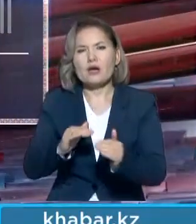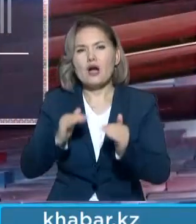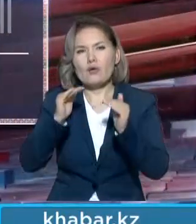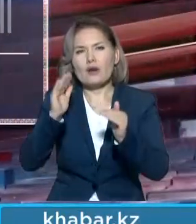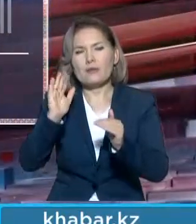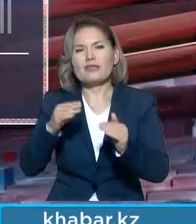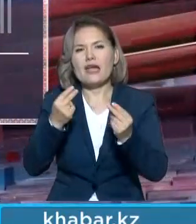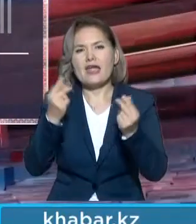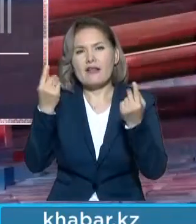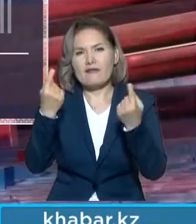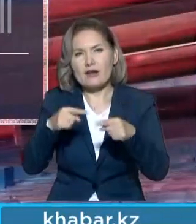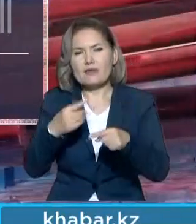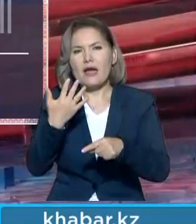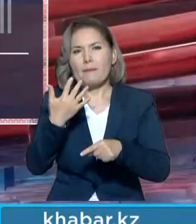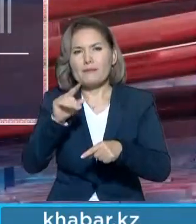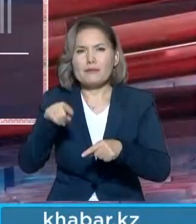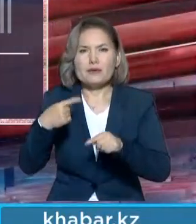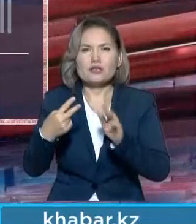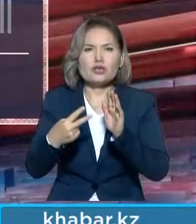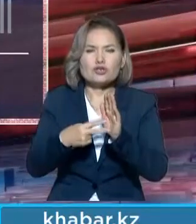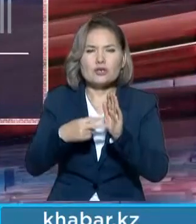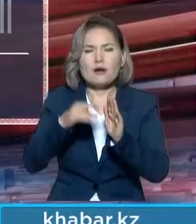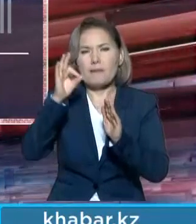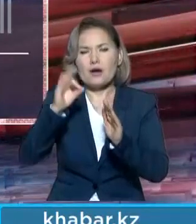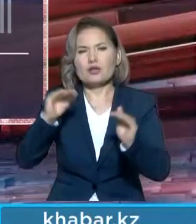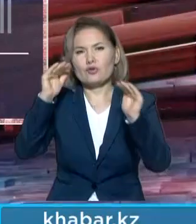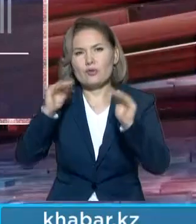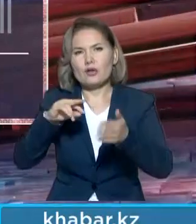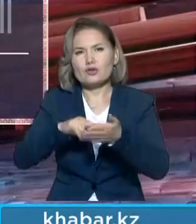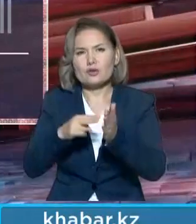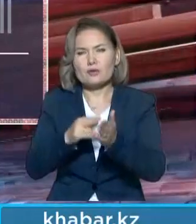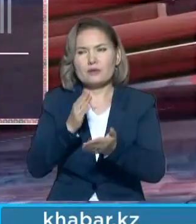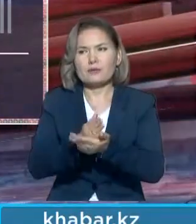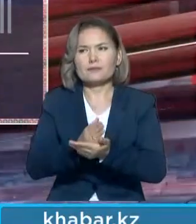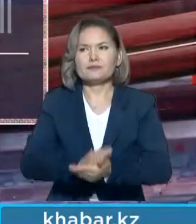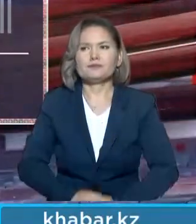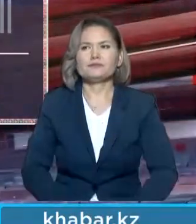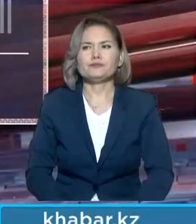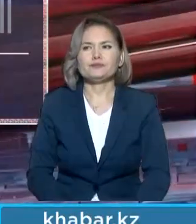өседі, ал инфляция деңгейі 5,5-7,5%-ға дейін төмендейді деп болжанып отыр.